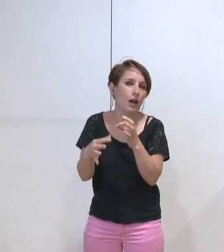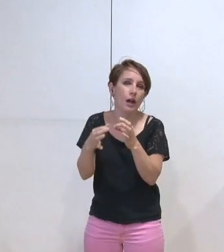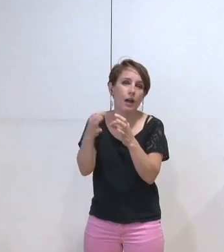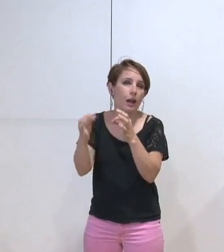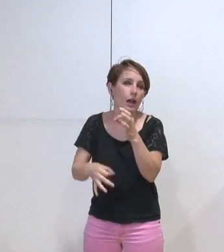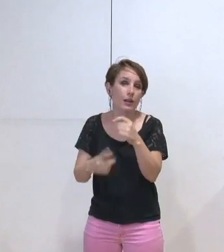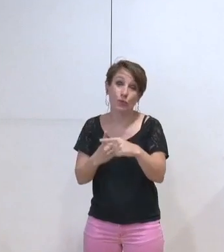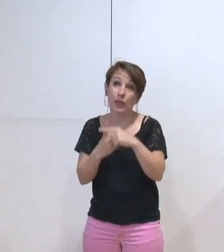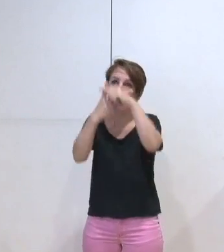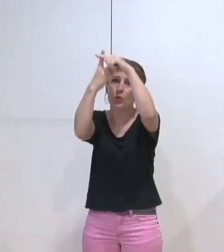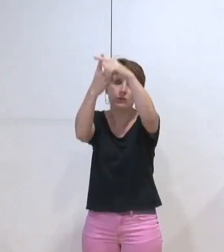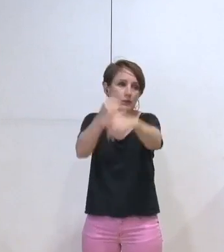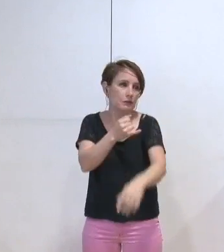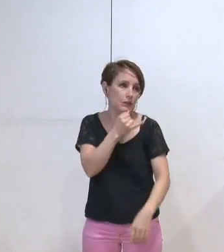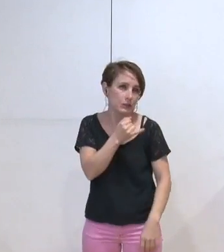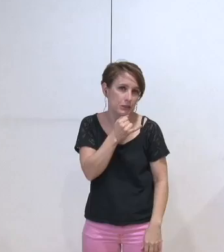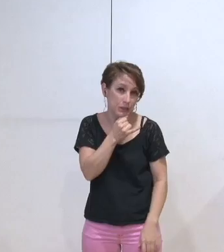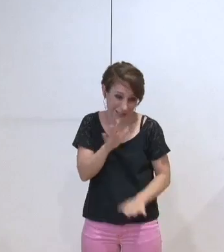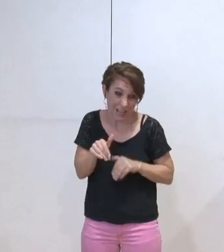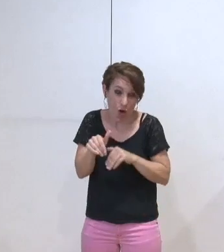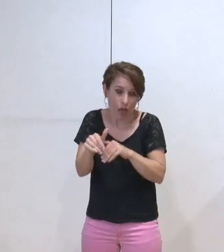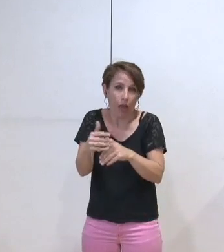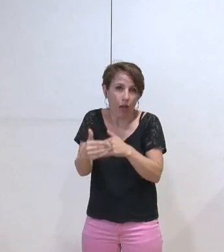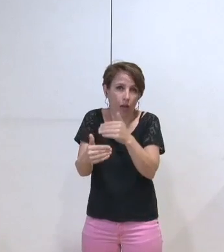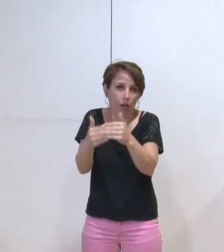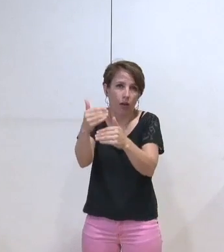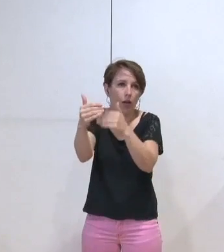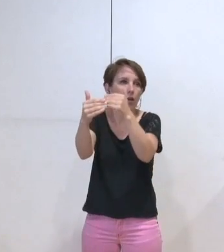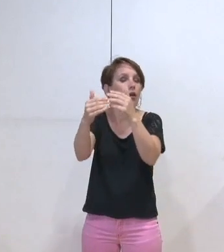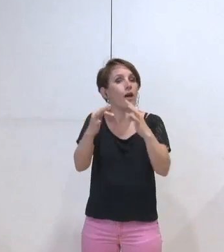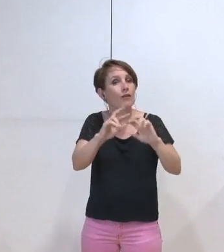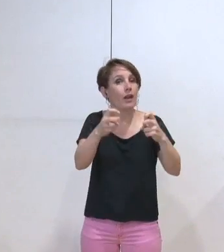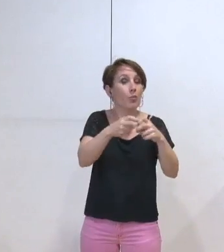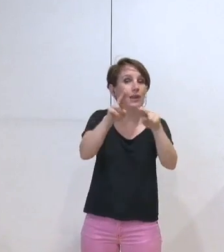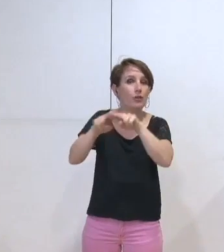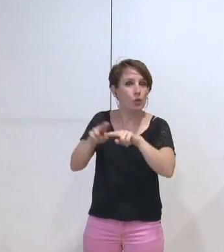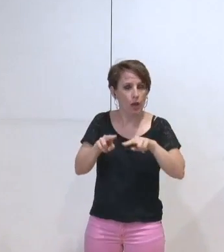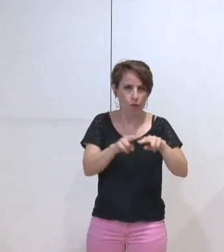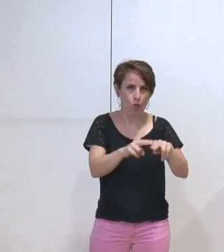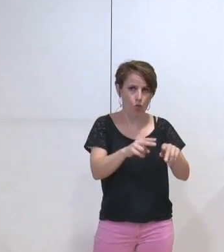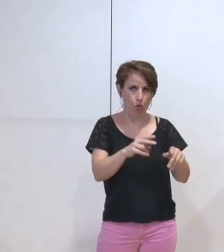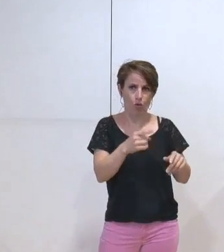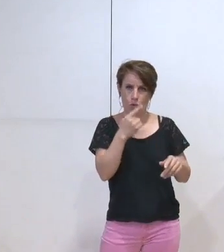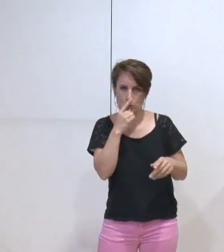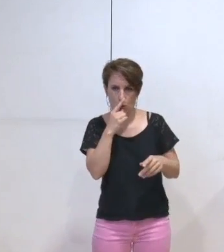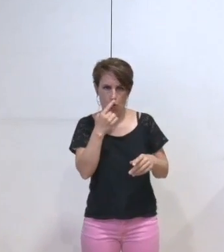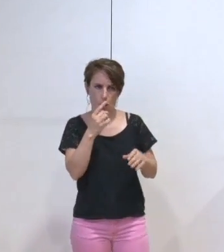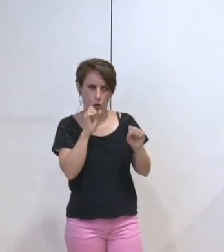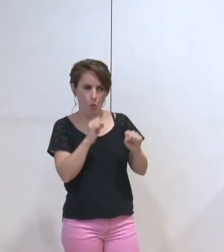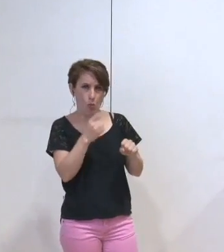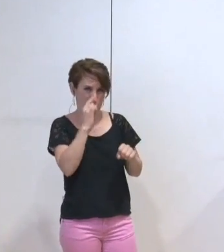complètement de de croisière et effectivement le montant des travaux on peut s'attendre à des montants de travaux de l'ordre de 1 à 2 million d'euros par